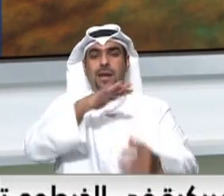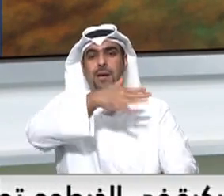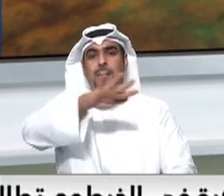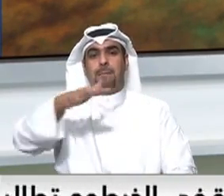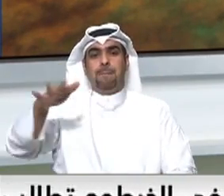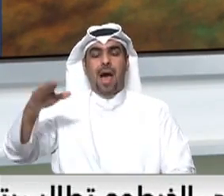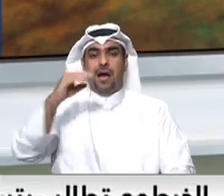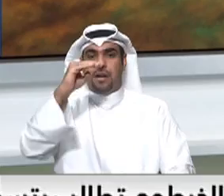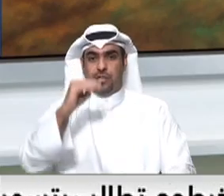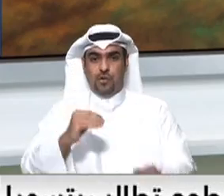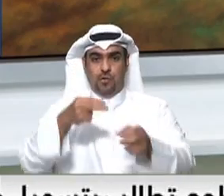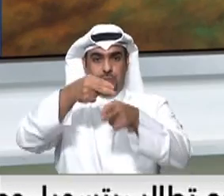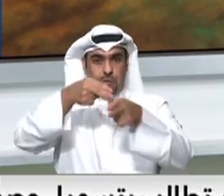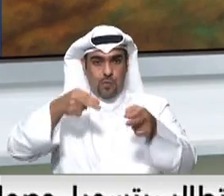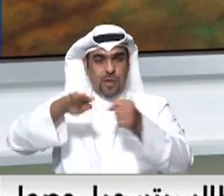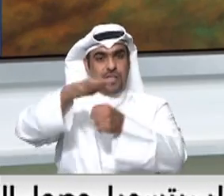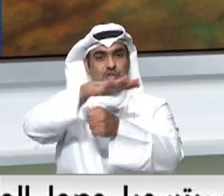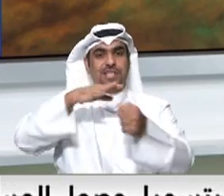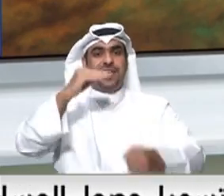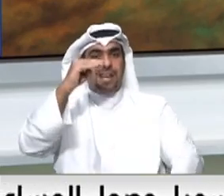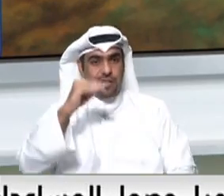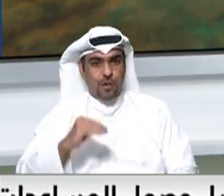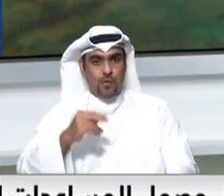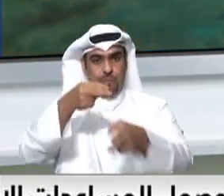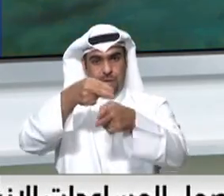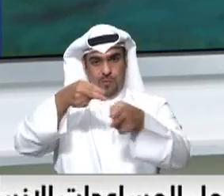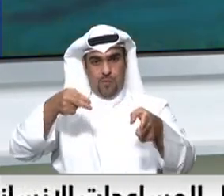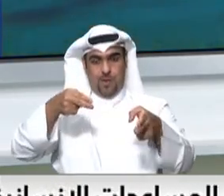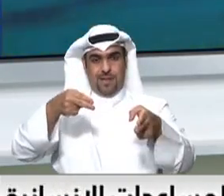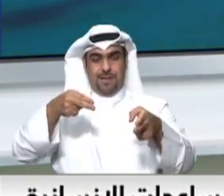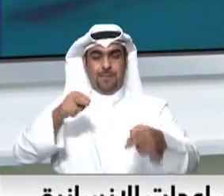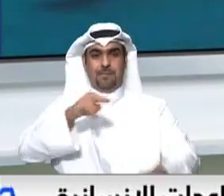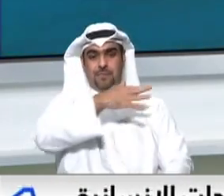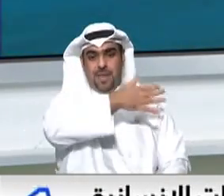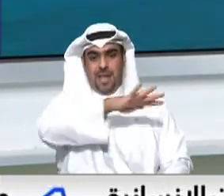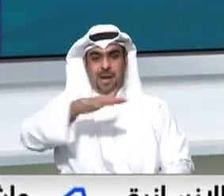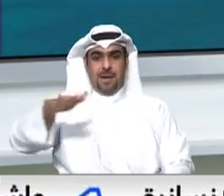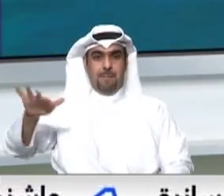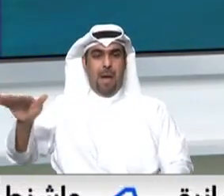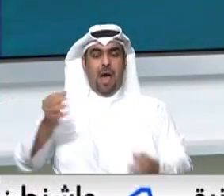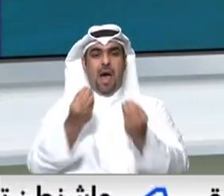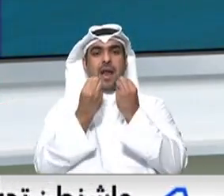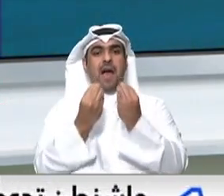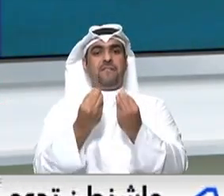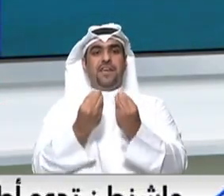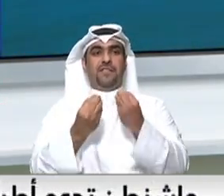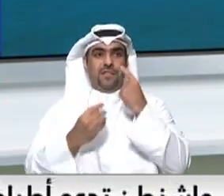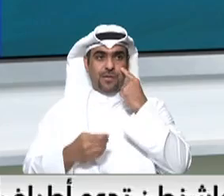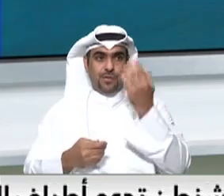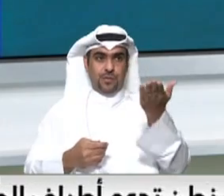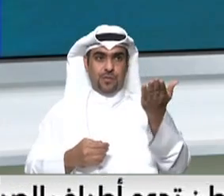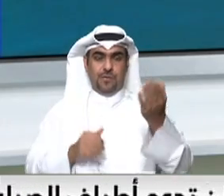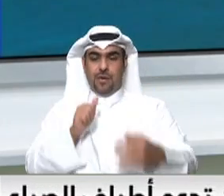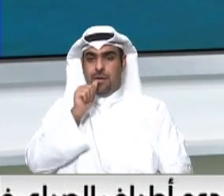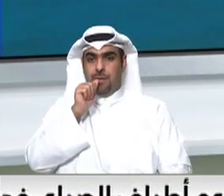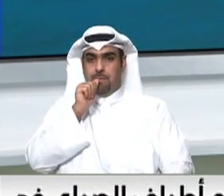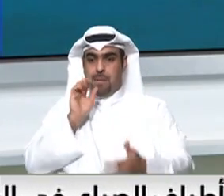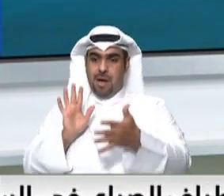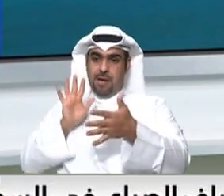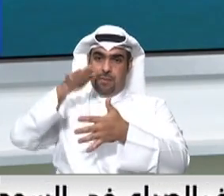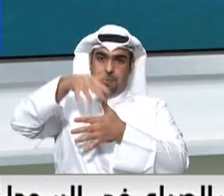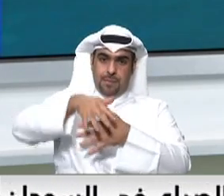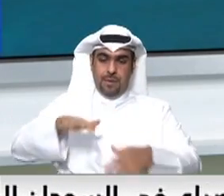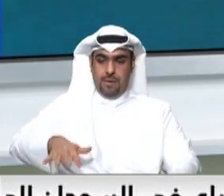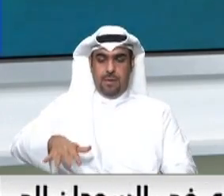والجزر الجنوبيه البحر خفيفه لمعتدل الموج خلال النهار وايضا خلال المساء ارتفاع الامواج خلال النهار من واحد الى خمسه قدم